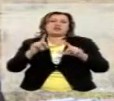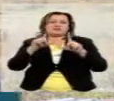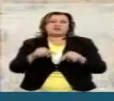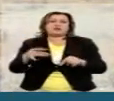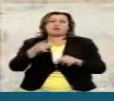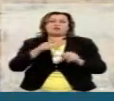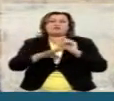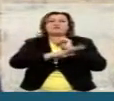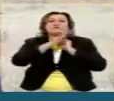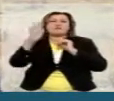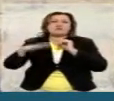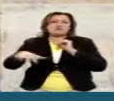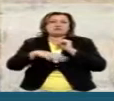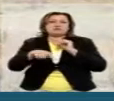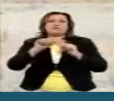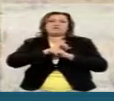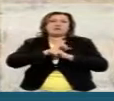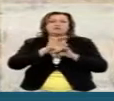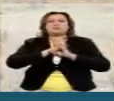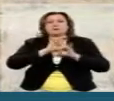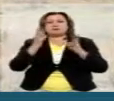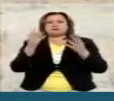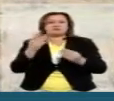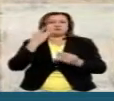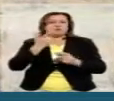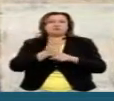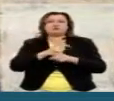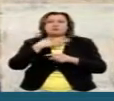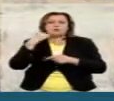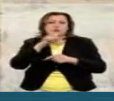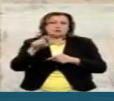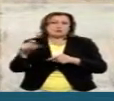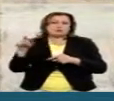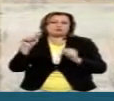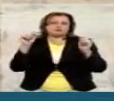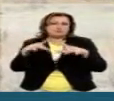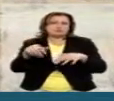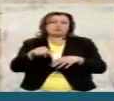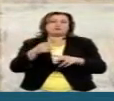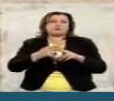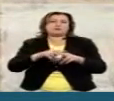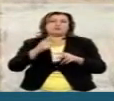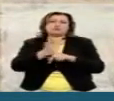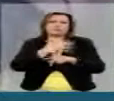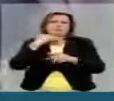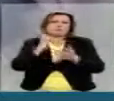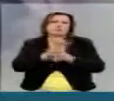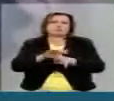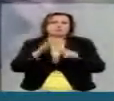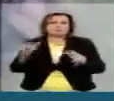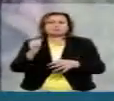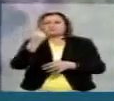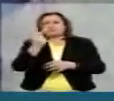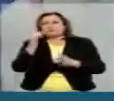Кустанайского района в лесопосадку. Здесь и выходные, и праздничные дни, и всегда очень много народу собирается, и, как правило, очень много мусора накапливается. За